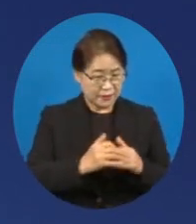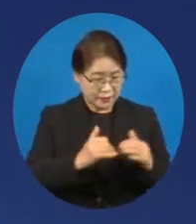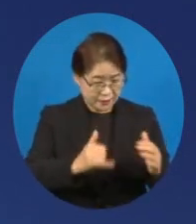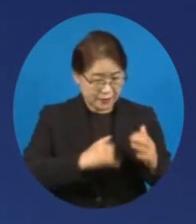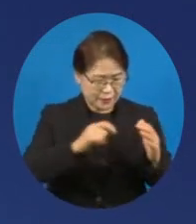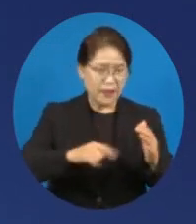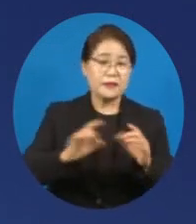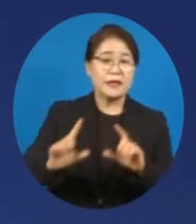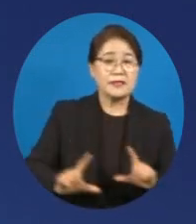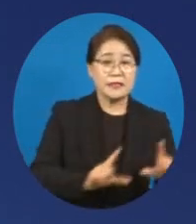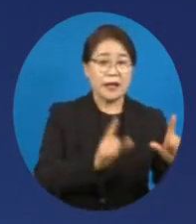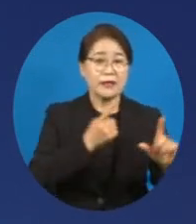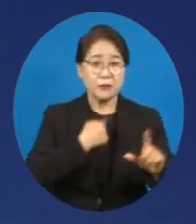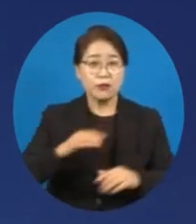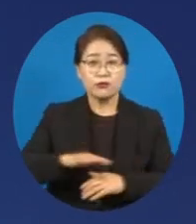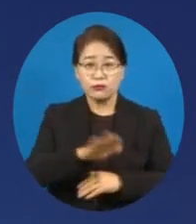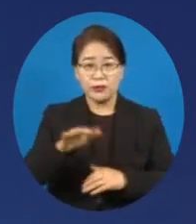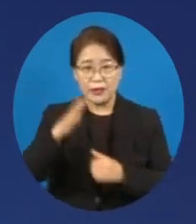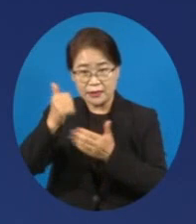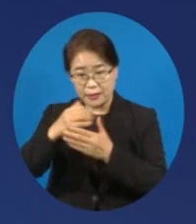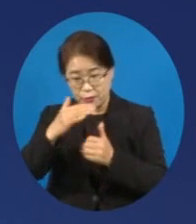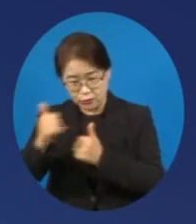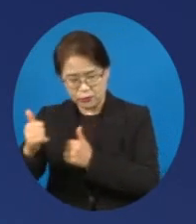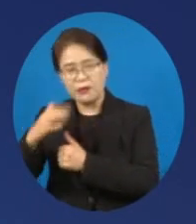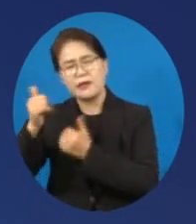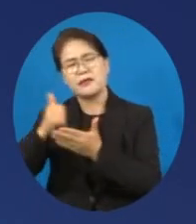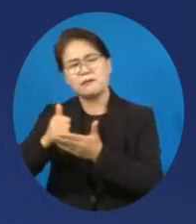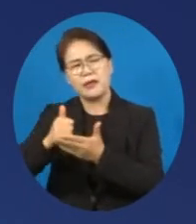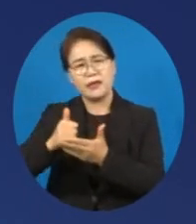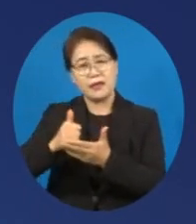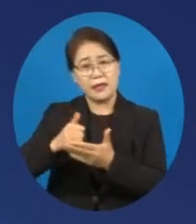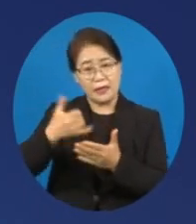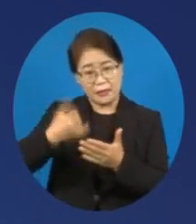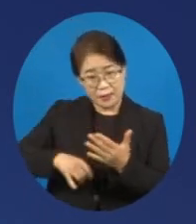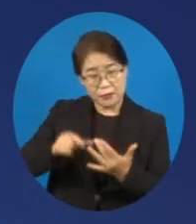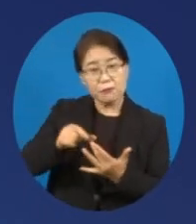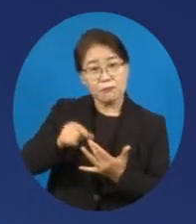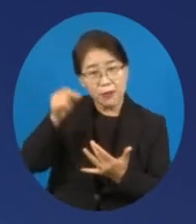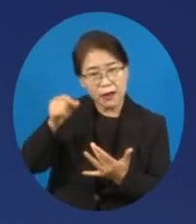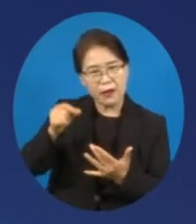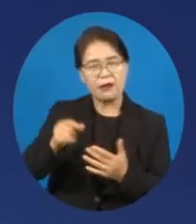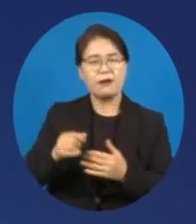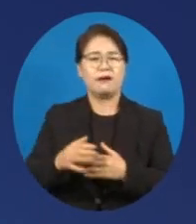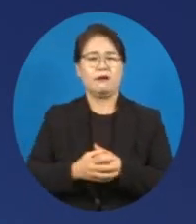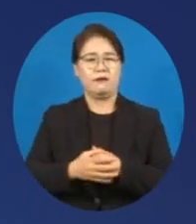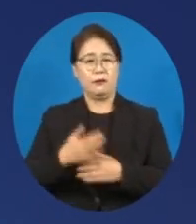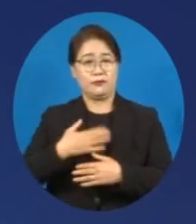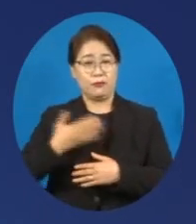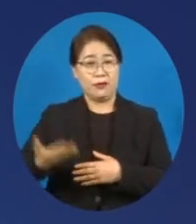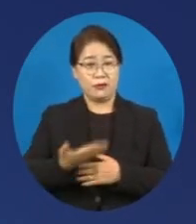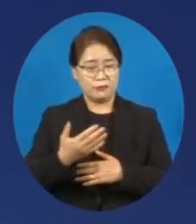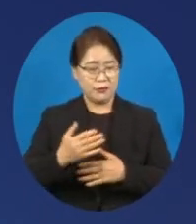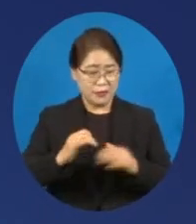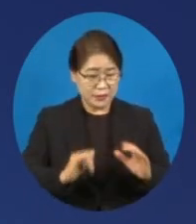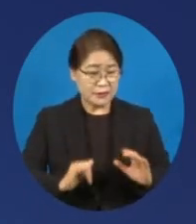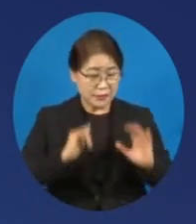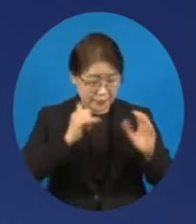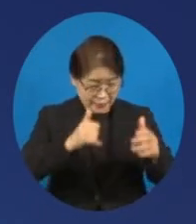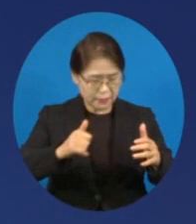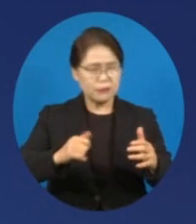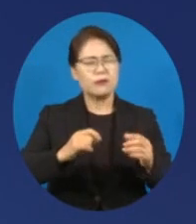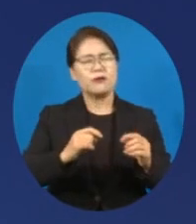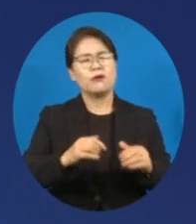부르셔서 하나님의 자녀 삼아 주신 다음에 다시 저와 여러분을이 세상 가운데로